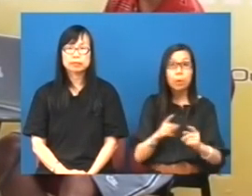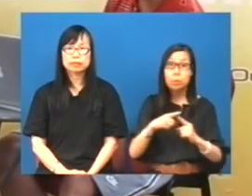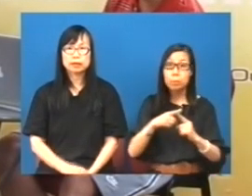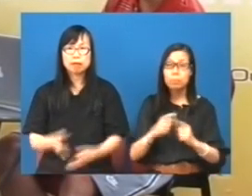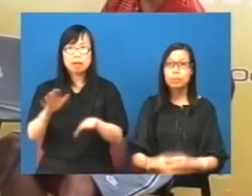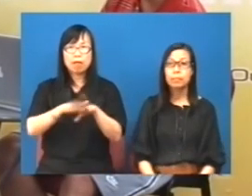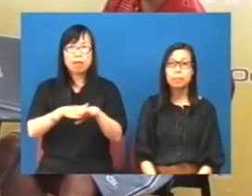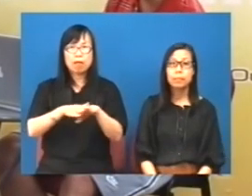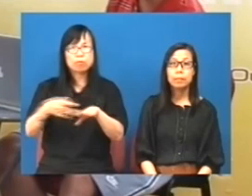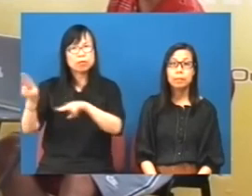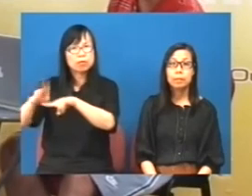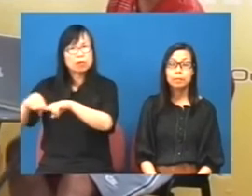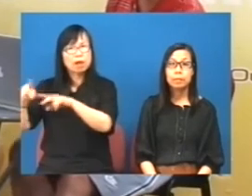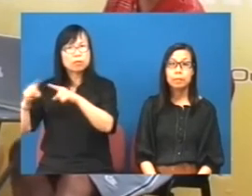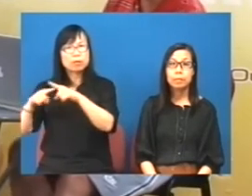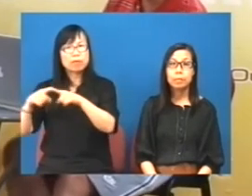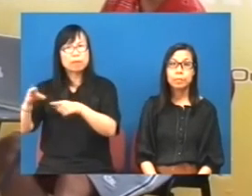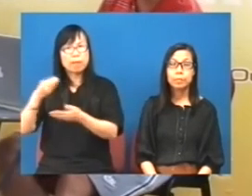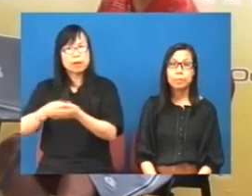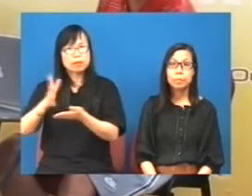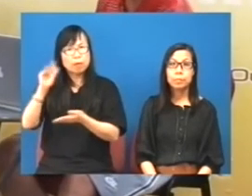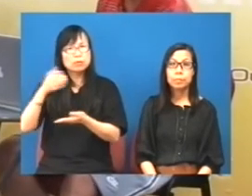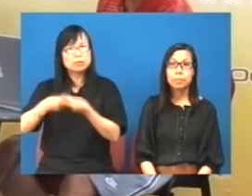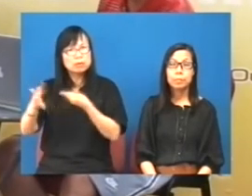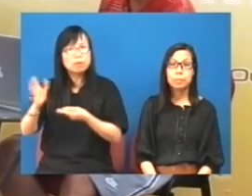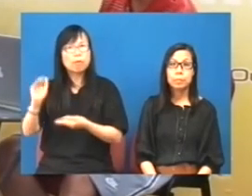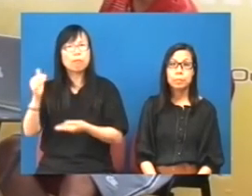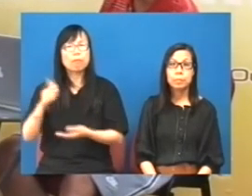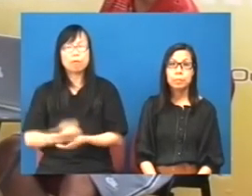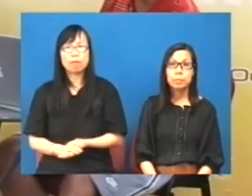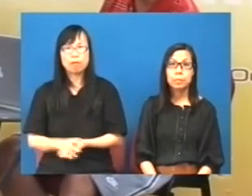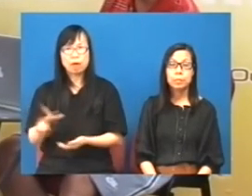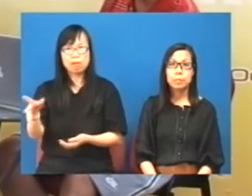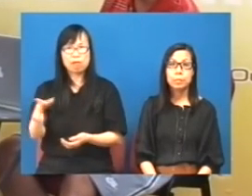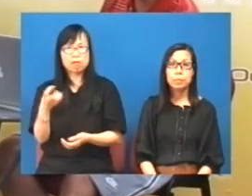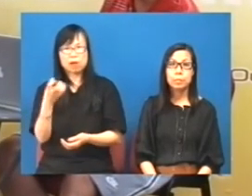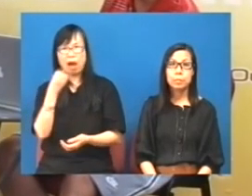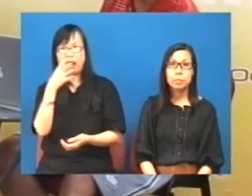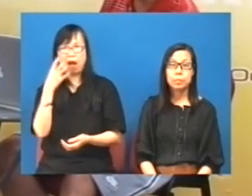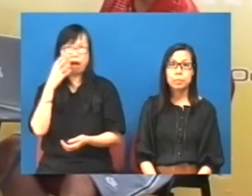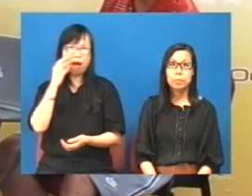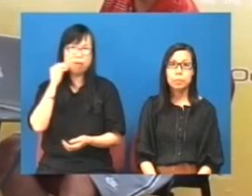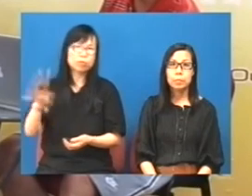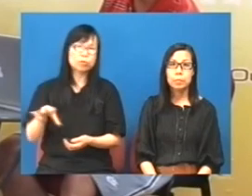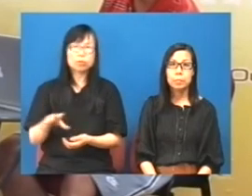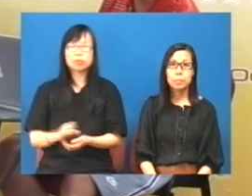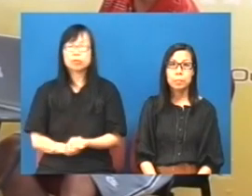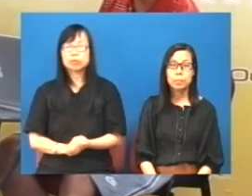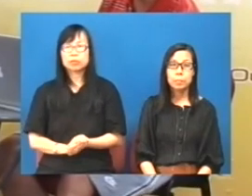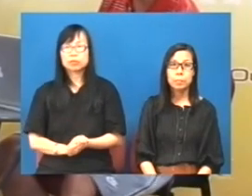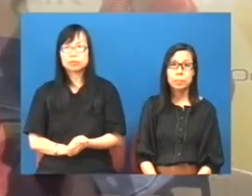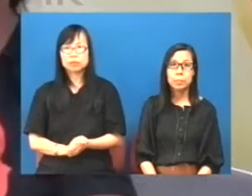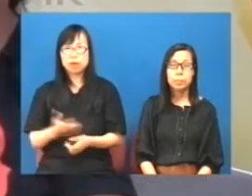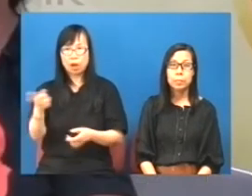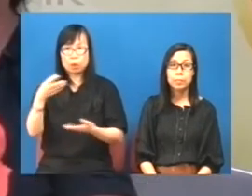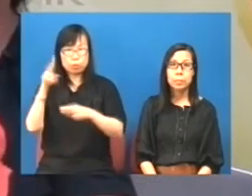留給自由行的旅客你也要買得出才行這個就是非常之諷刺當然如果你